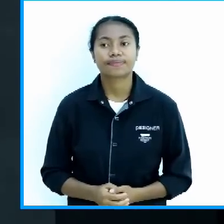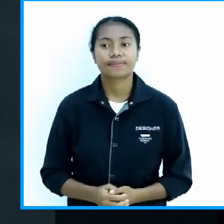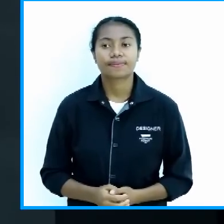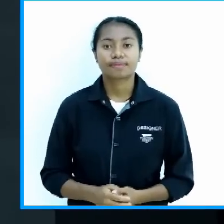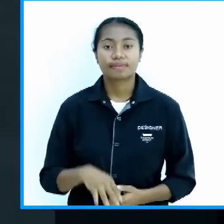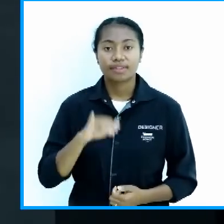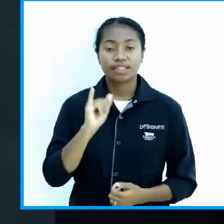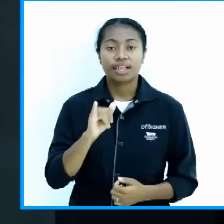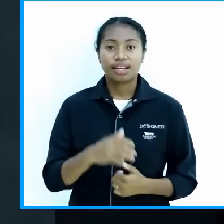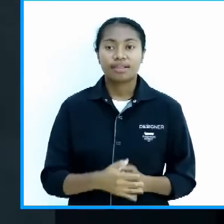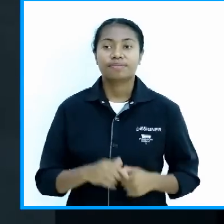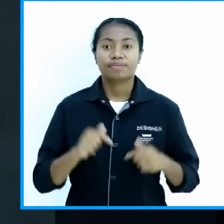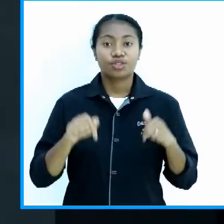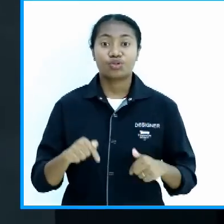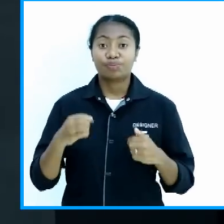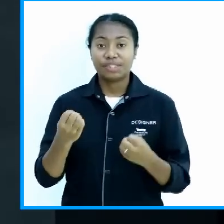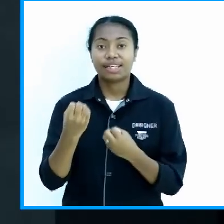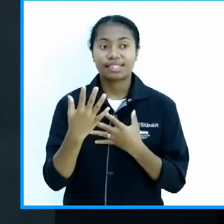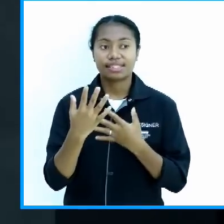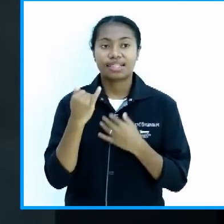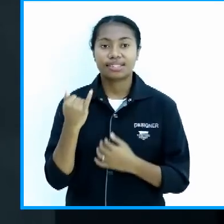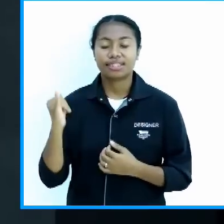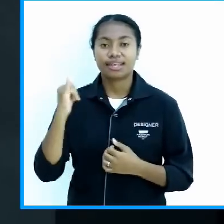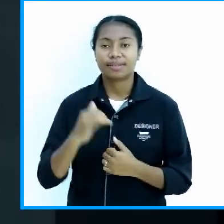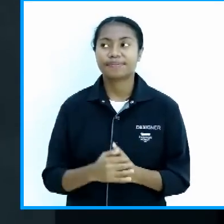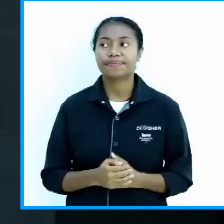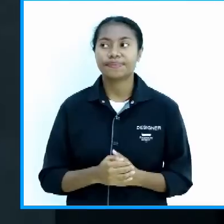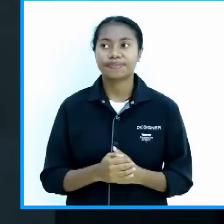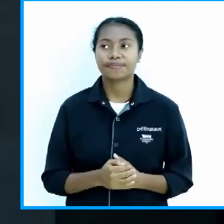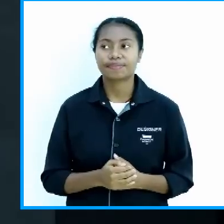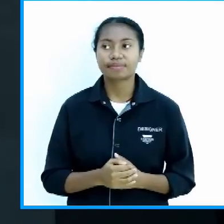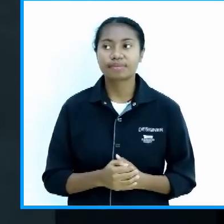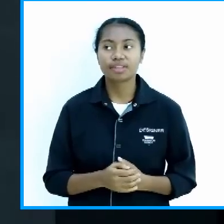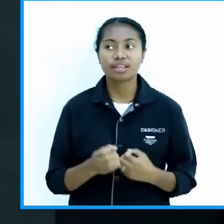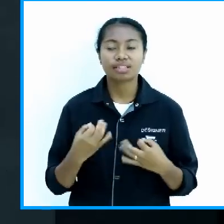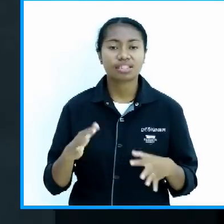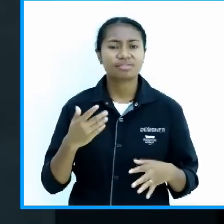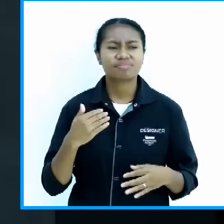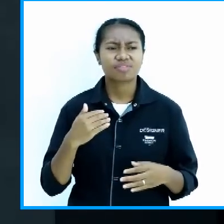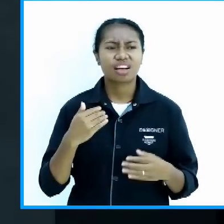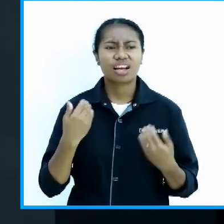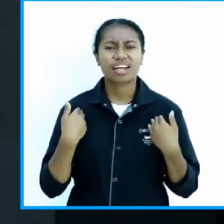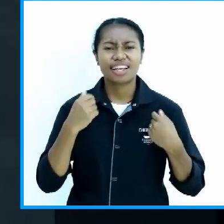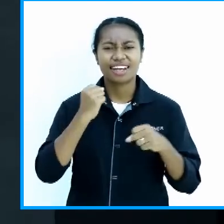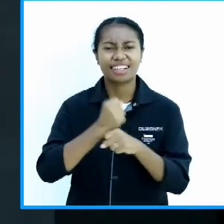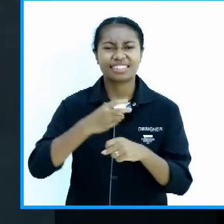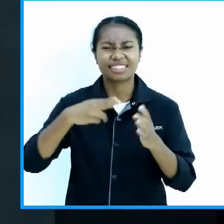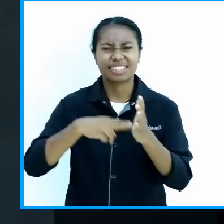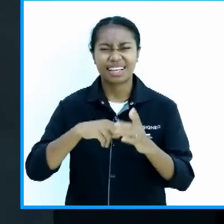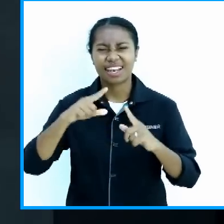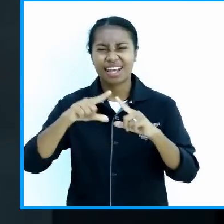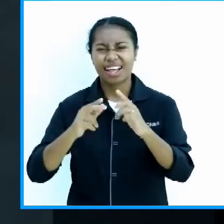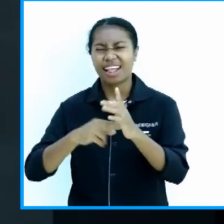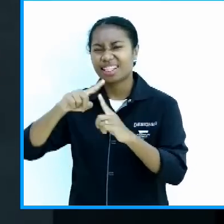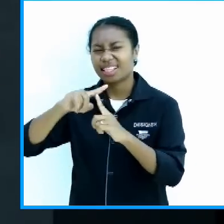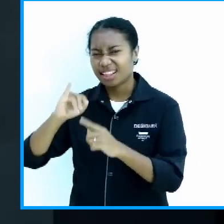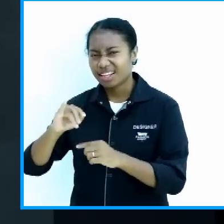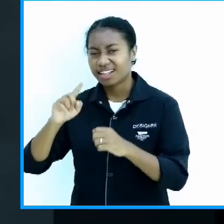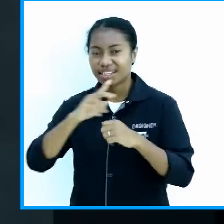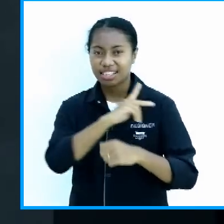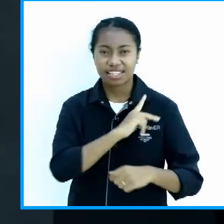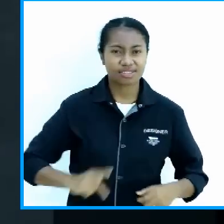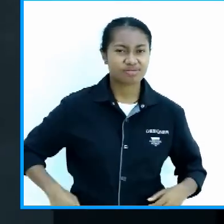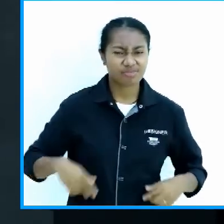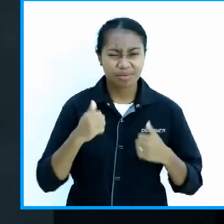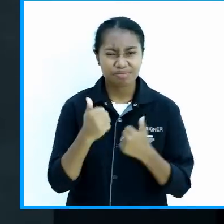Ya, itu penjelasannya. Jadi seandainya ada gen antikristus malah bisa jadi bagus ya. Karena jadi kebal